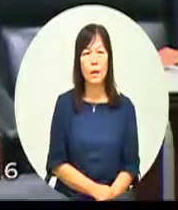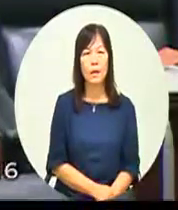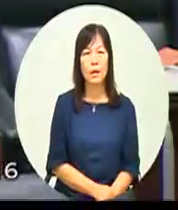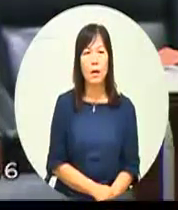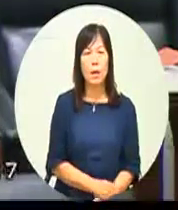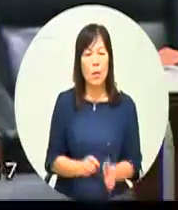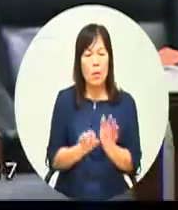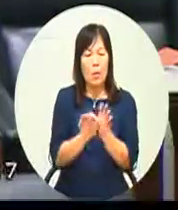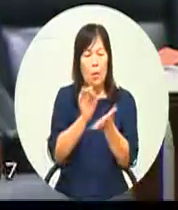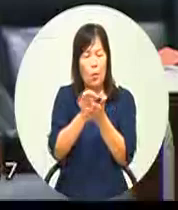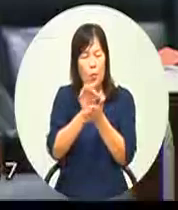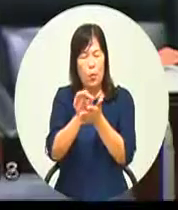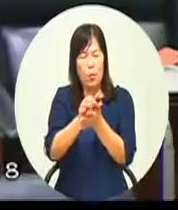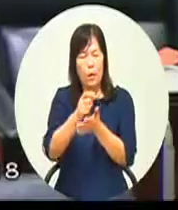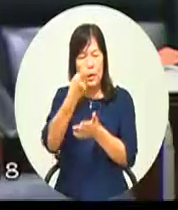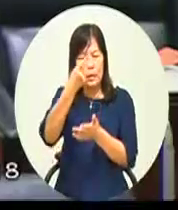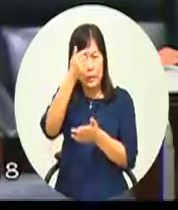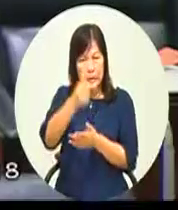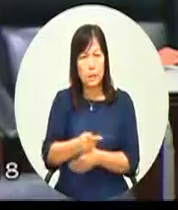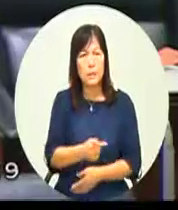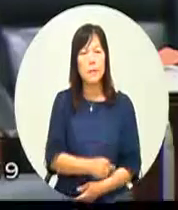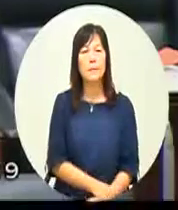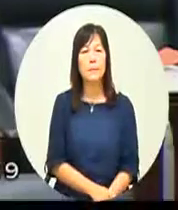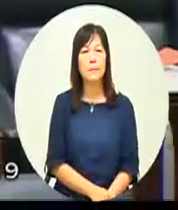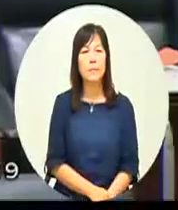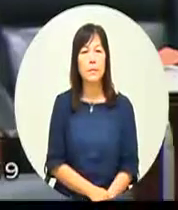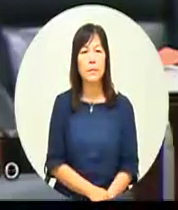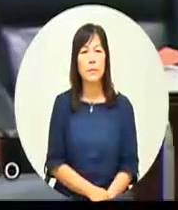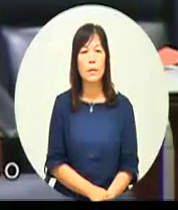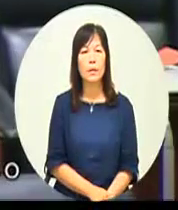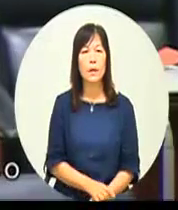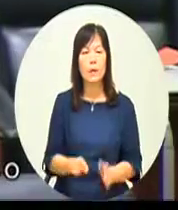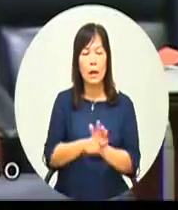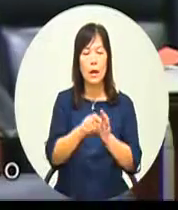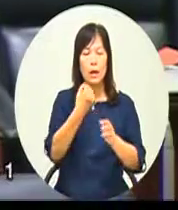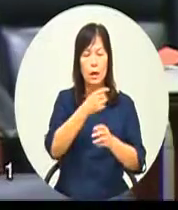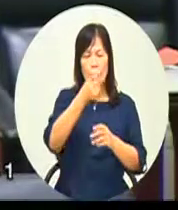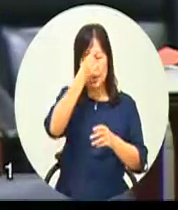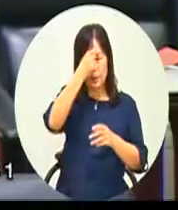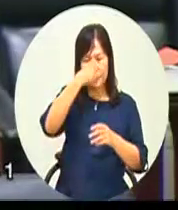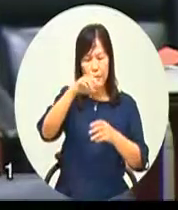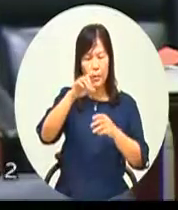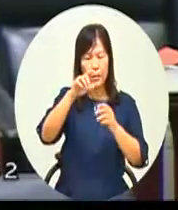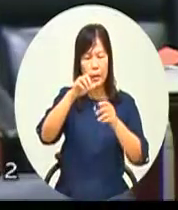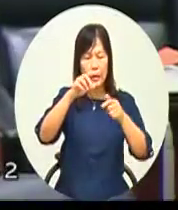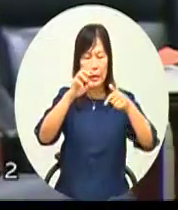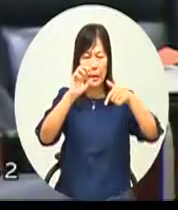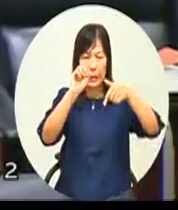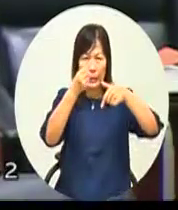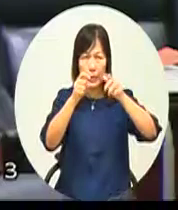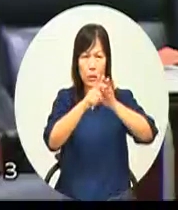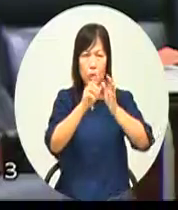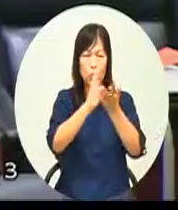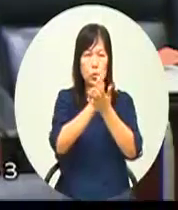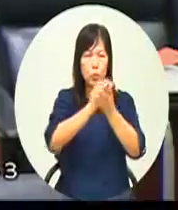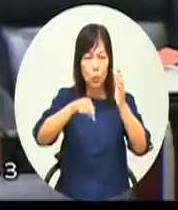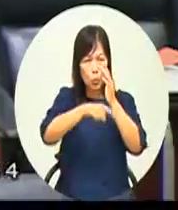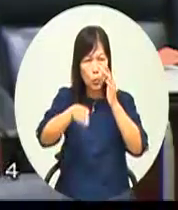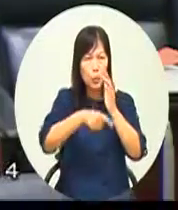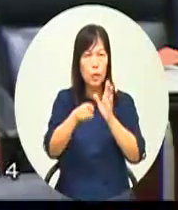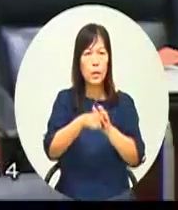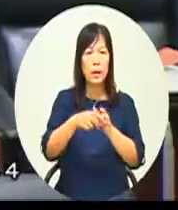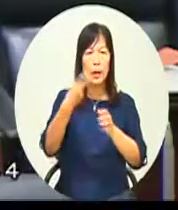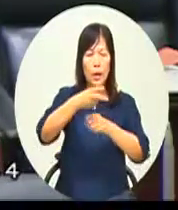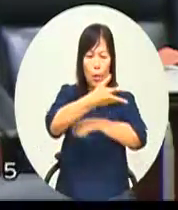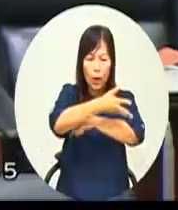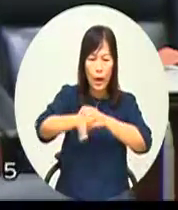了1亿哦，整修一个凤仪书院。那我们那个海军的明